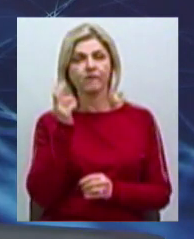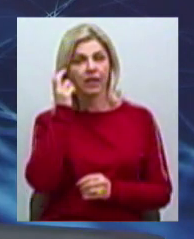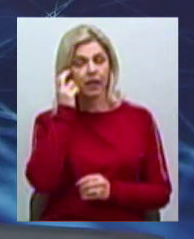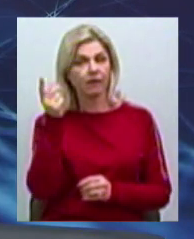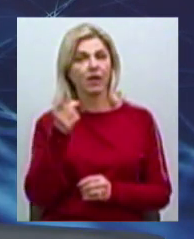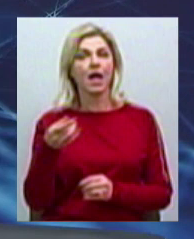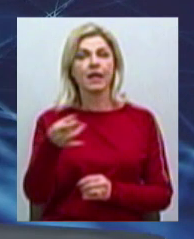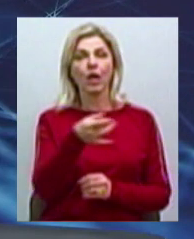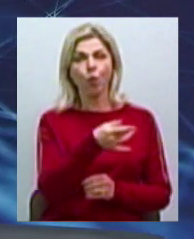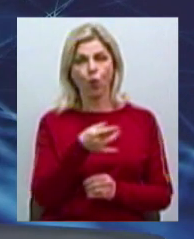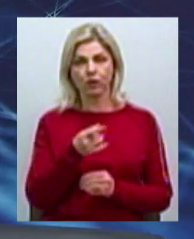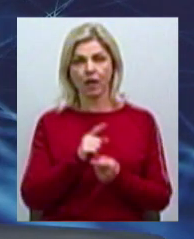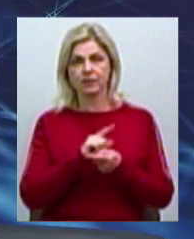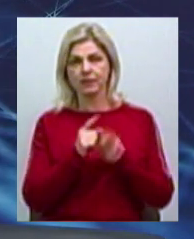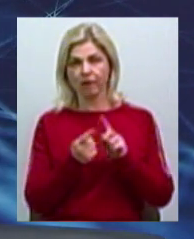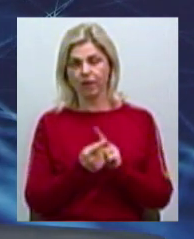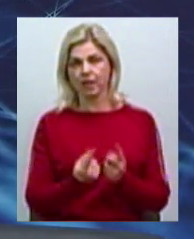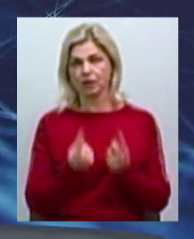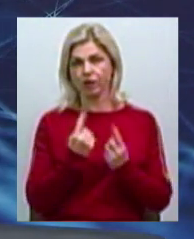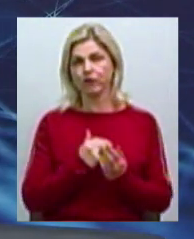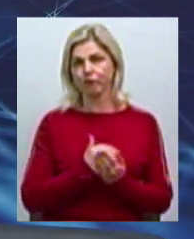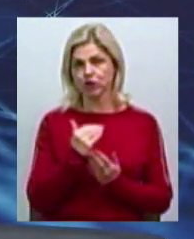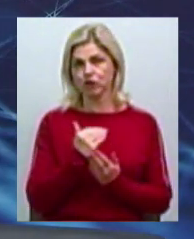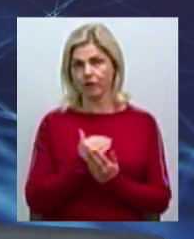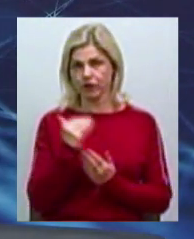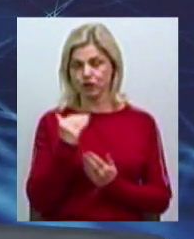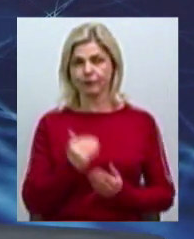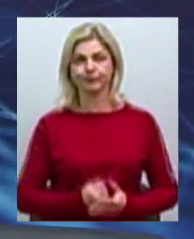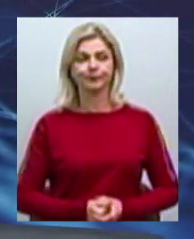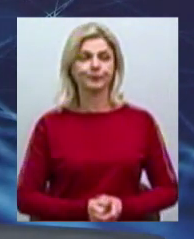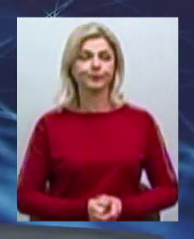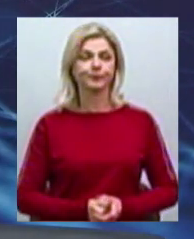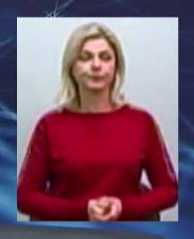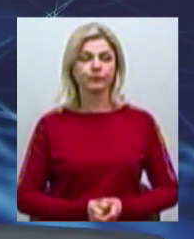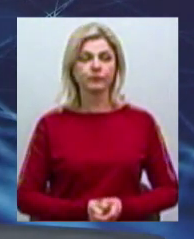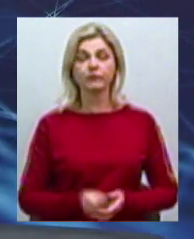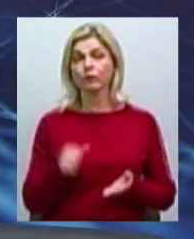в регіонах ставала значно вища і вища.